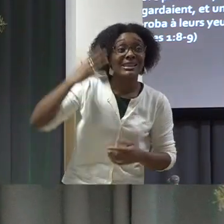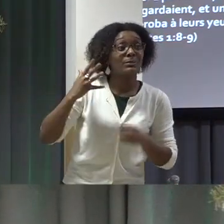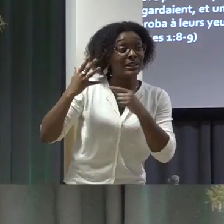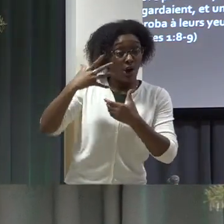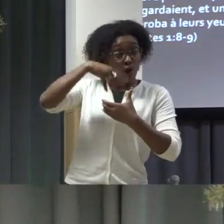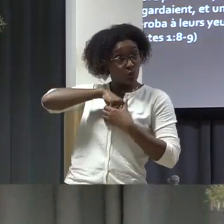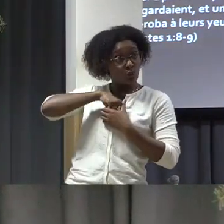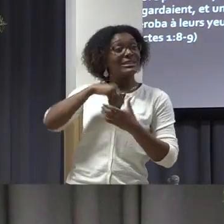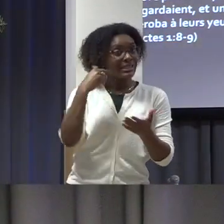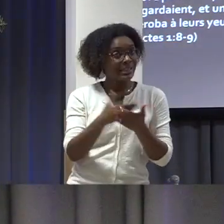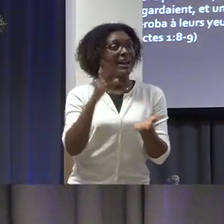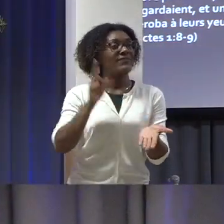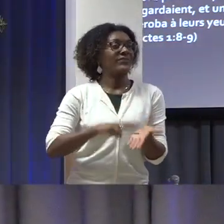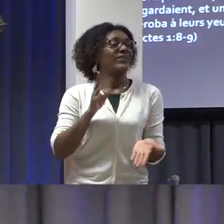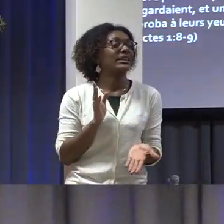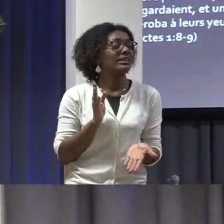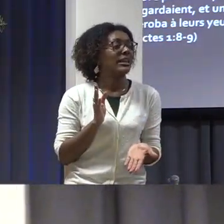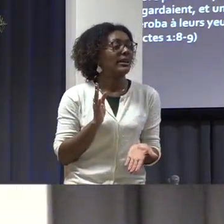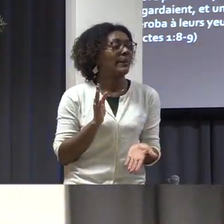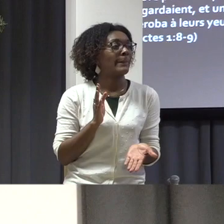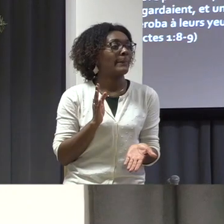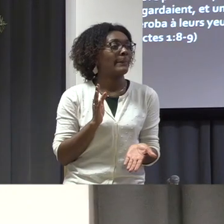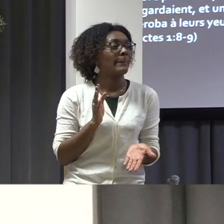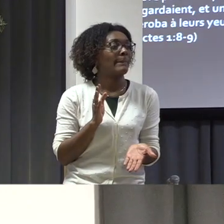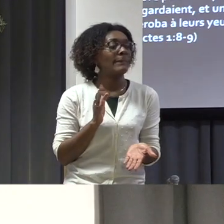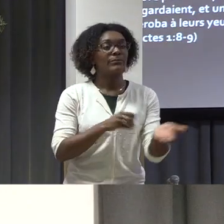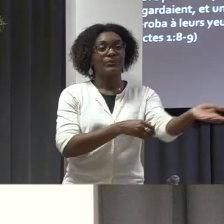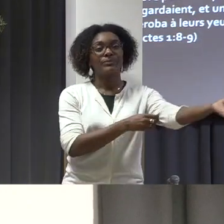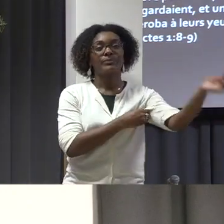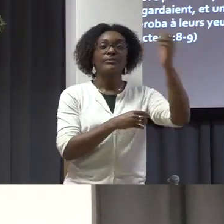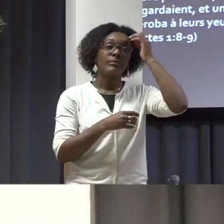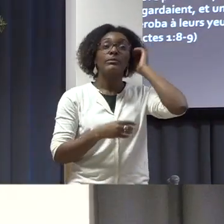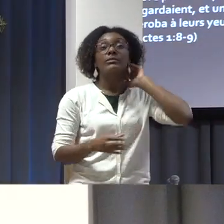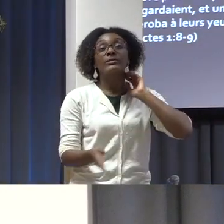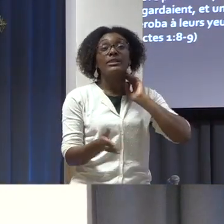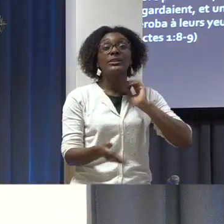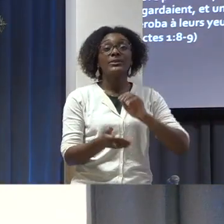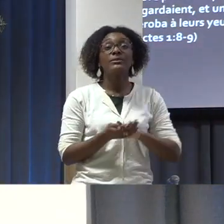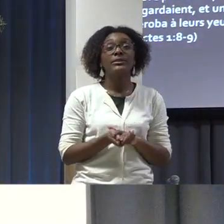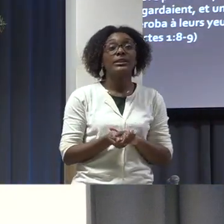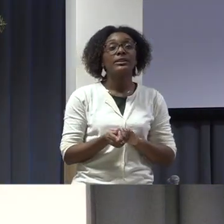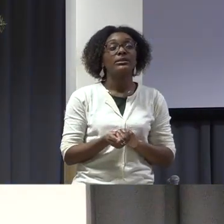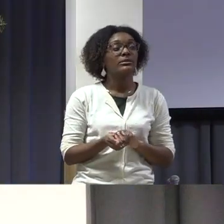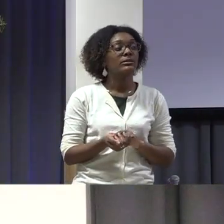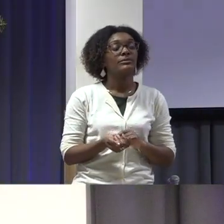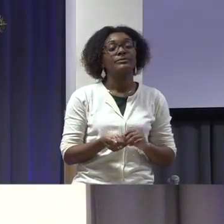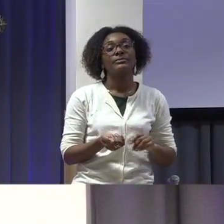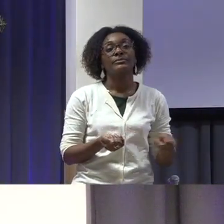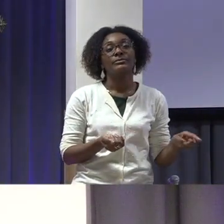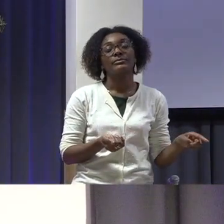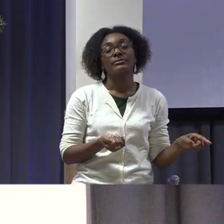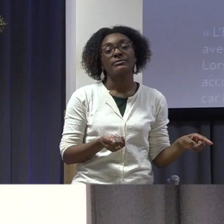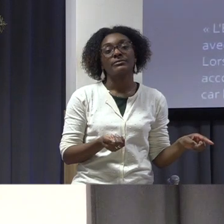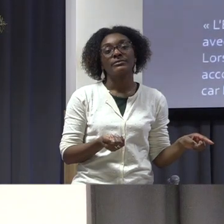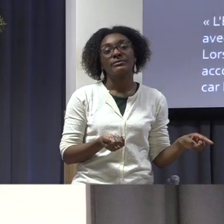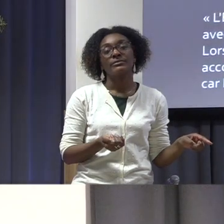eau et quand ils ont vu cela il était en panique prophète samuel disait